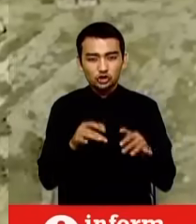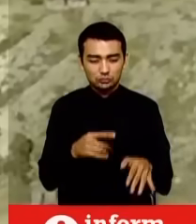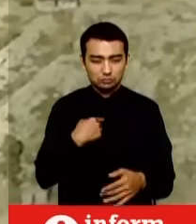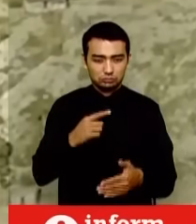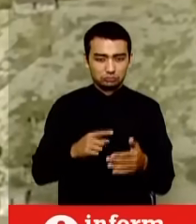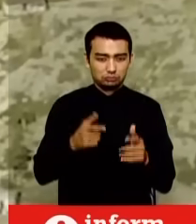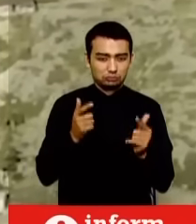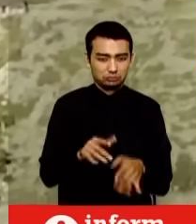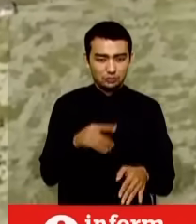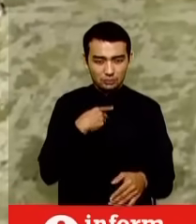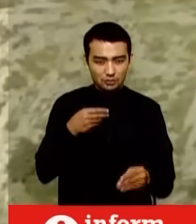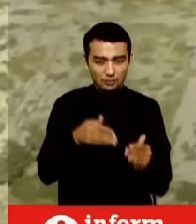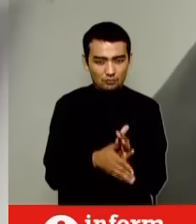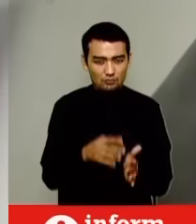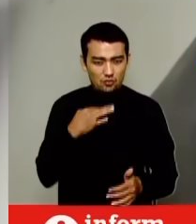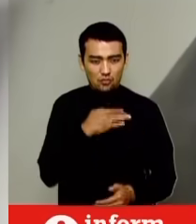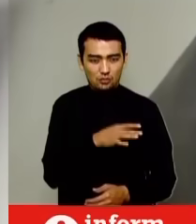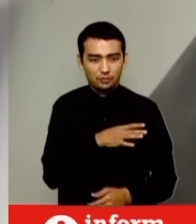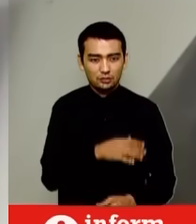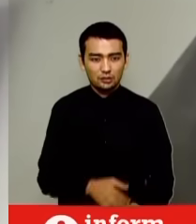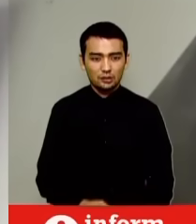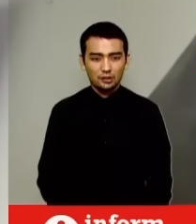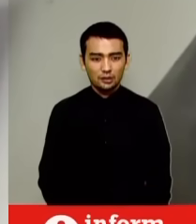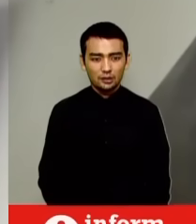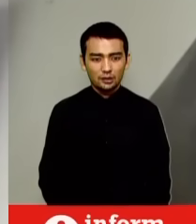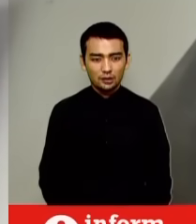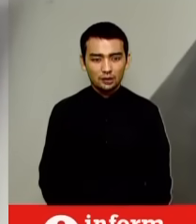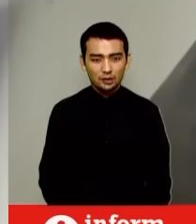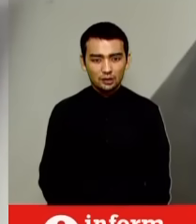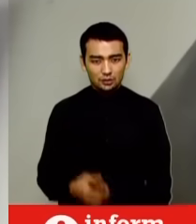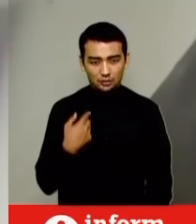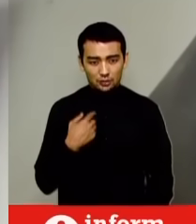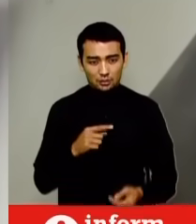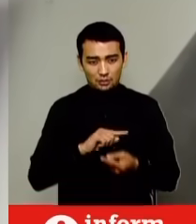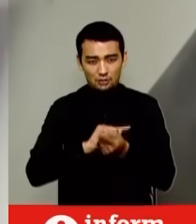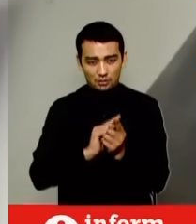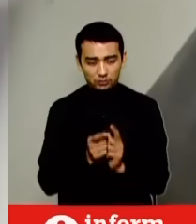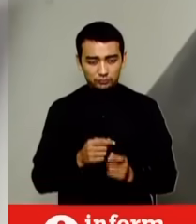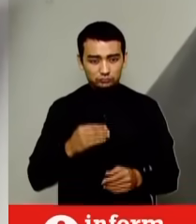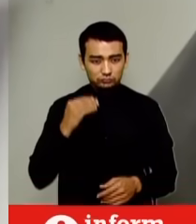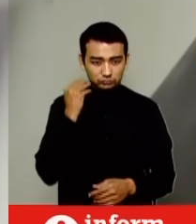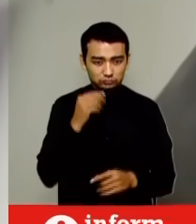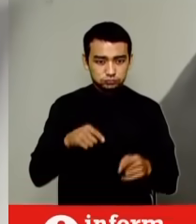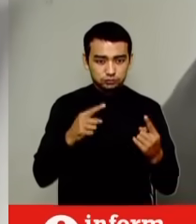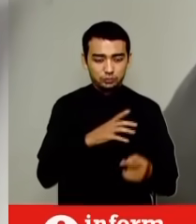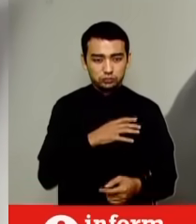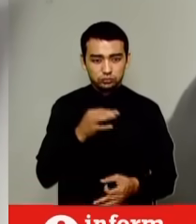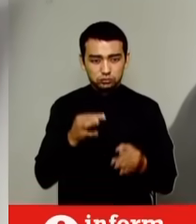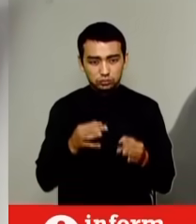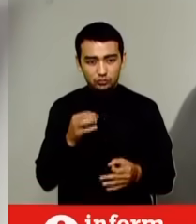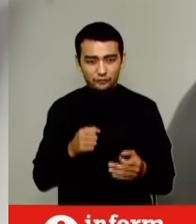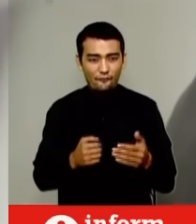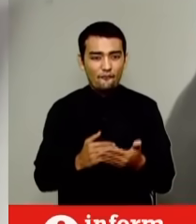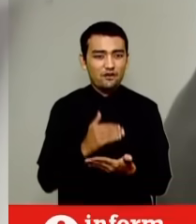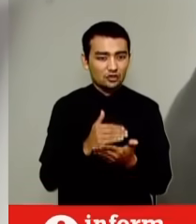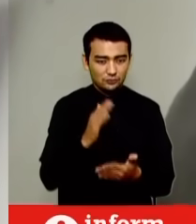демалыс аймағына қыруар қаржы салған. Дом отдыха видоизменен до неузнаваемости. Біз мұндай шешімді күткен жоқпыз. Жоғары сотқа дейін